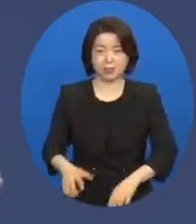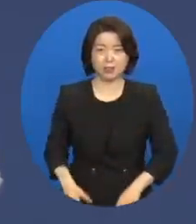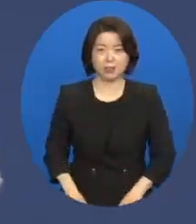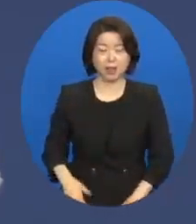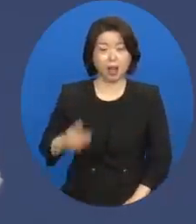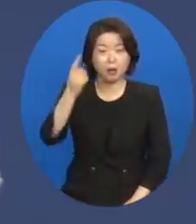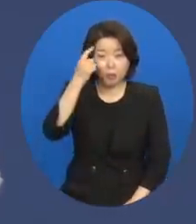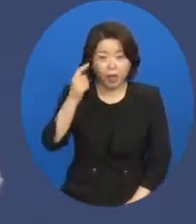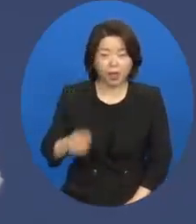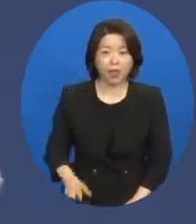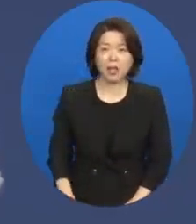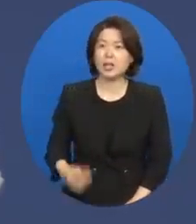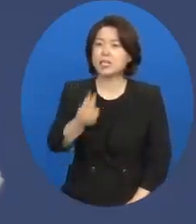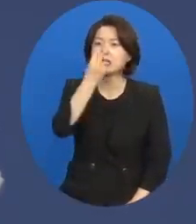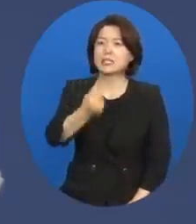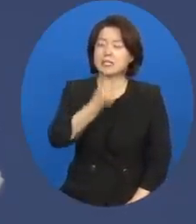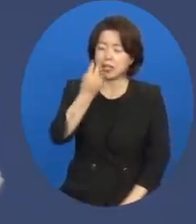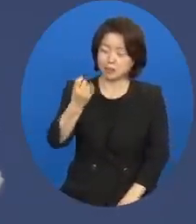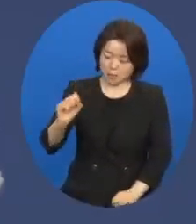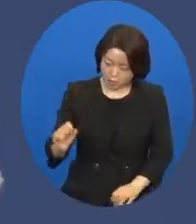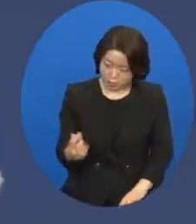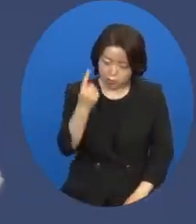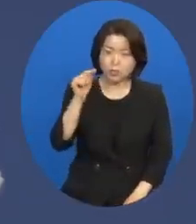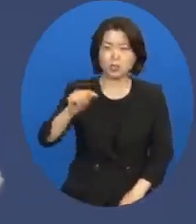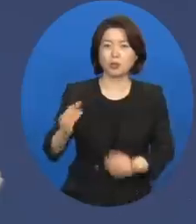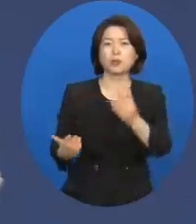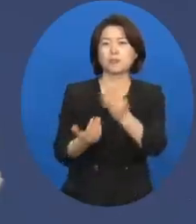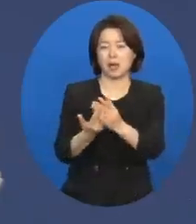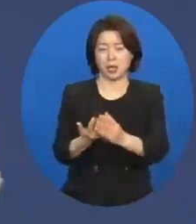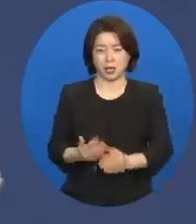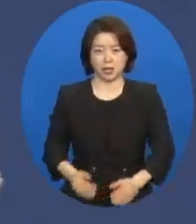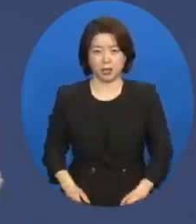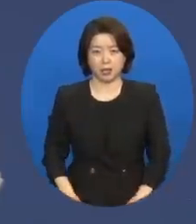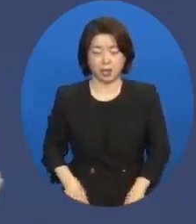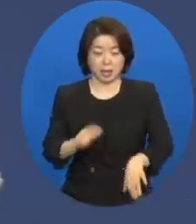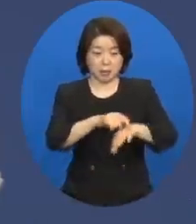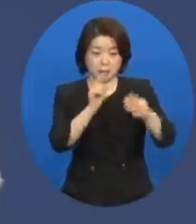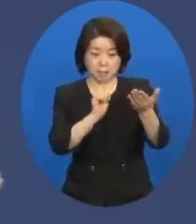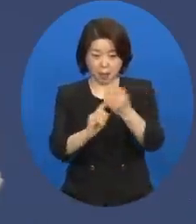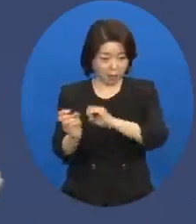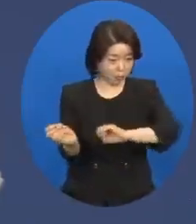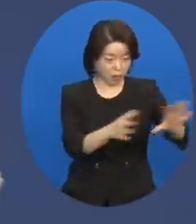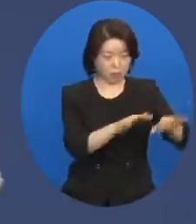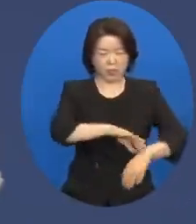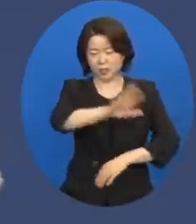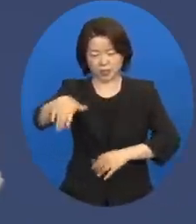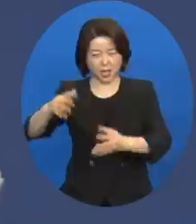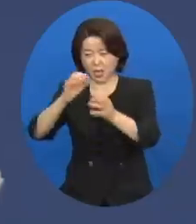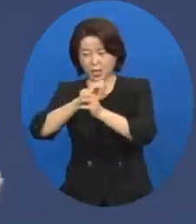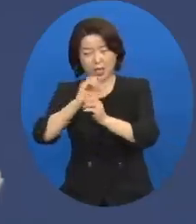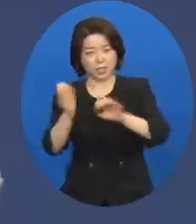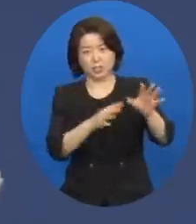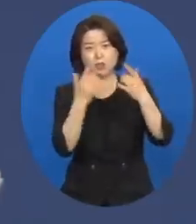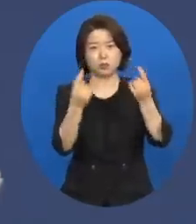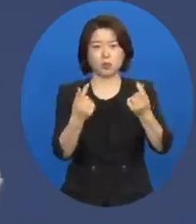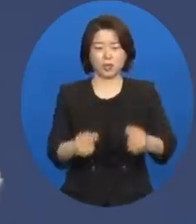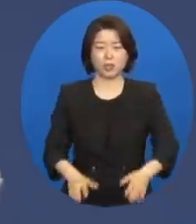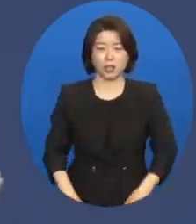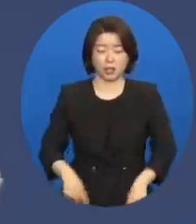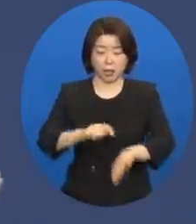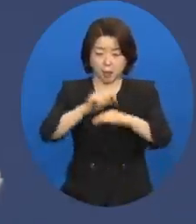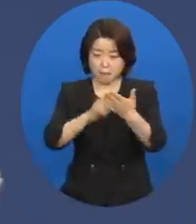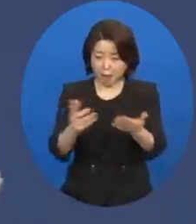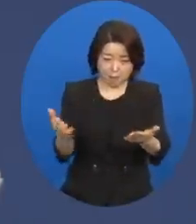왜? 생명의 근원이 거기서 난다. 그러니까 마음 잃어버리면 넌 다 잃어버린 거야. 마음 뺏기면 다 뺏긴